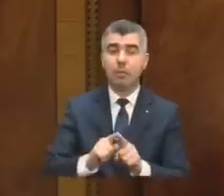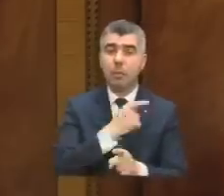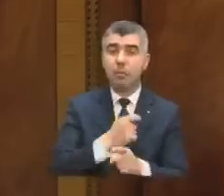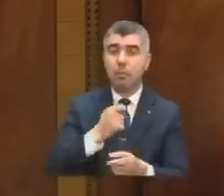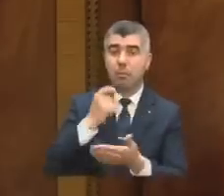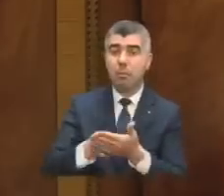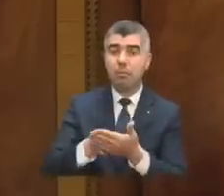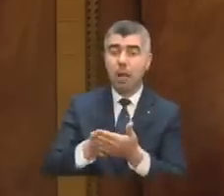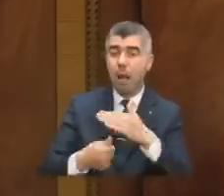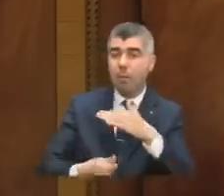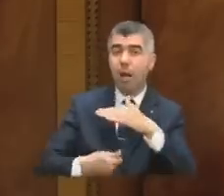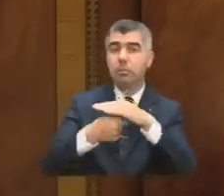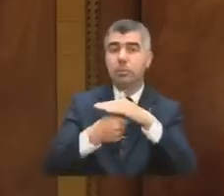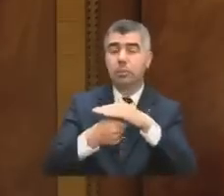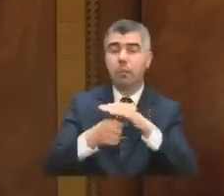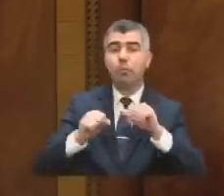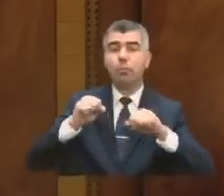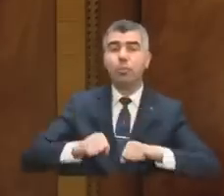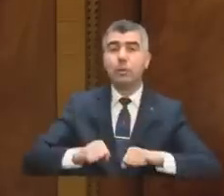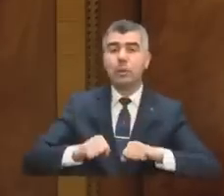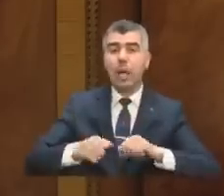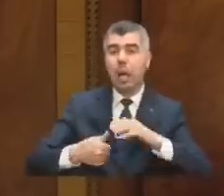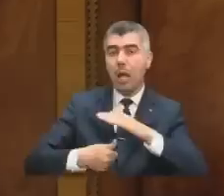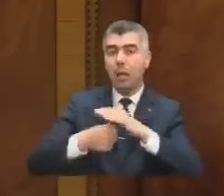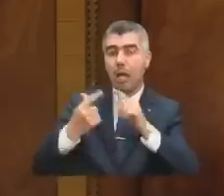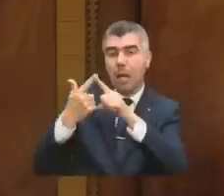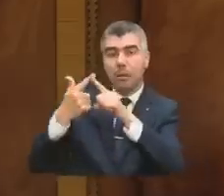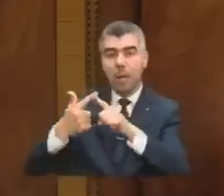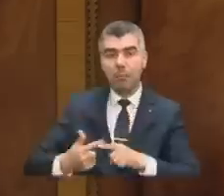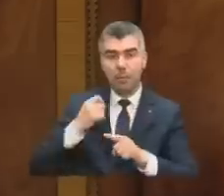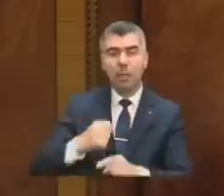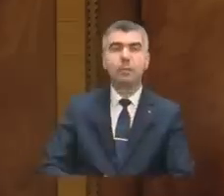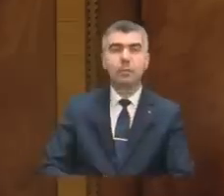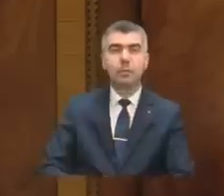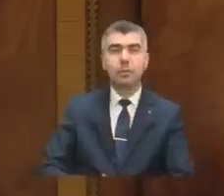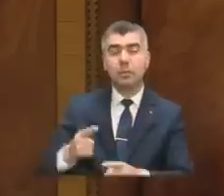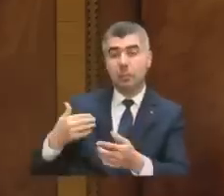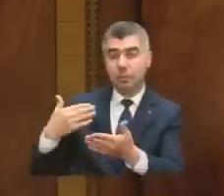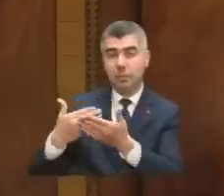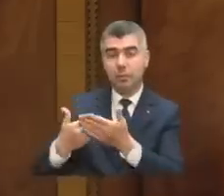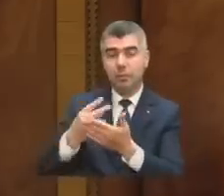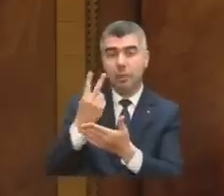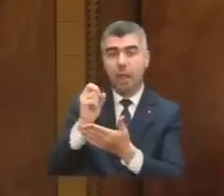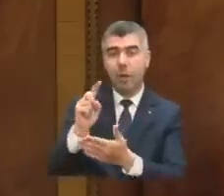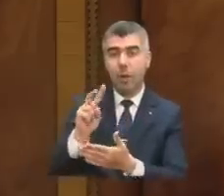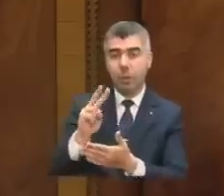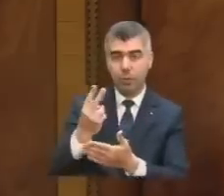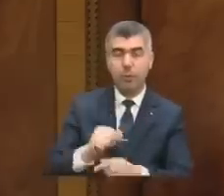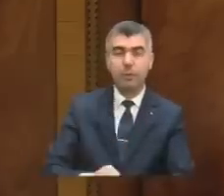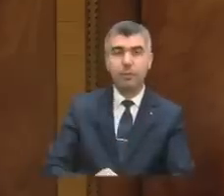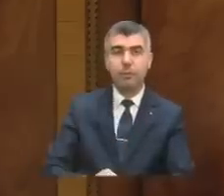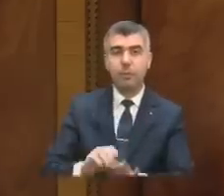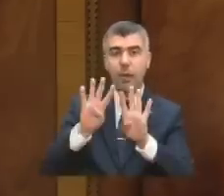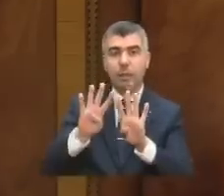لدى المجلس الاعلى للحسابات خلال الفتره الممتده من 2021 الى